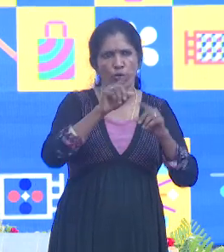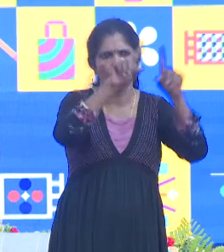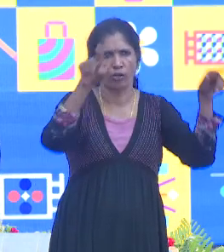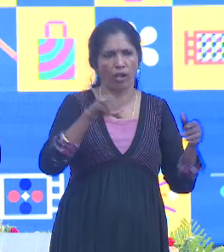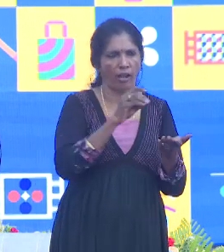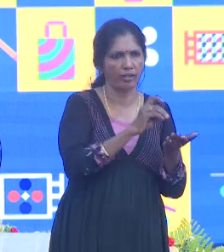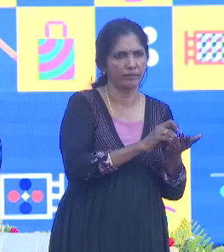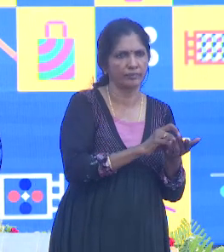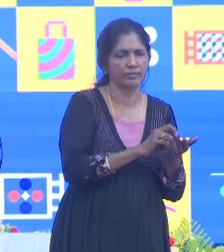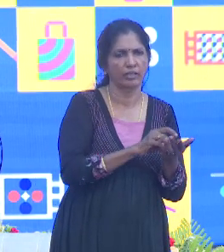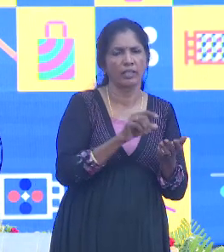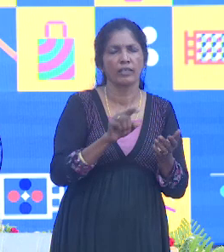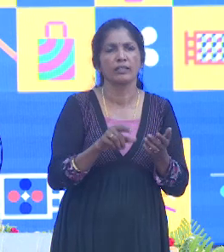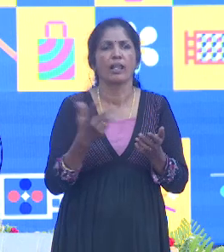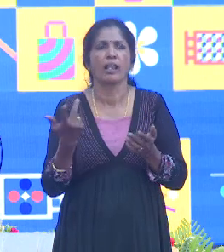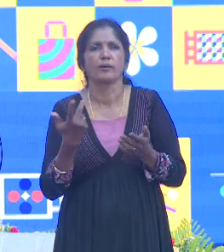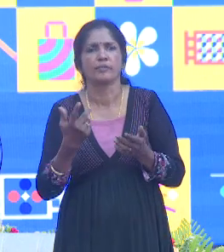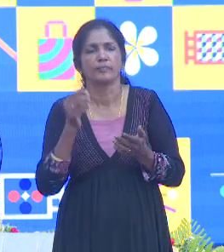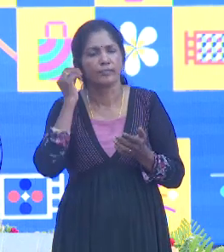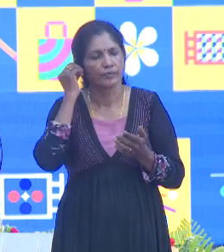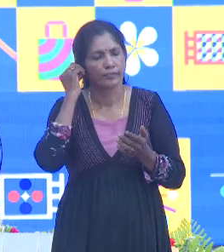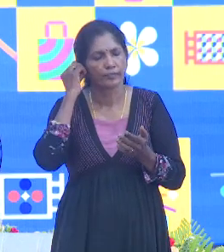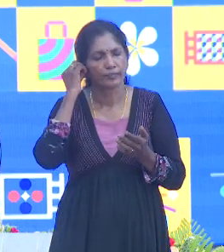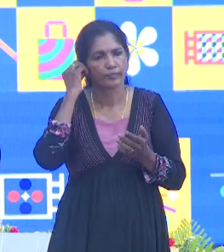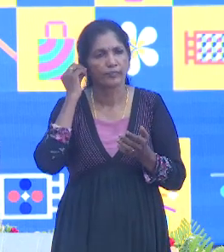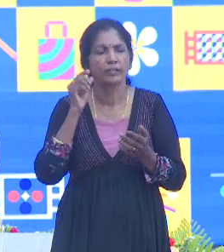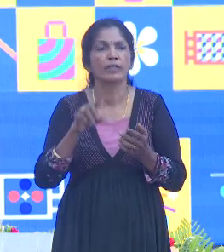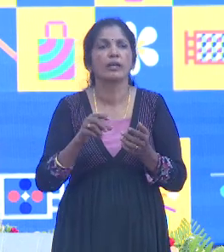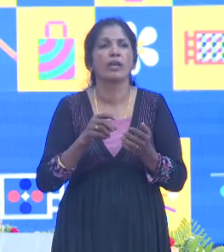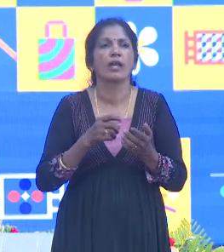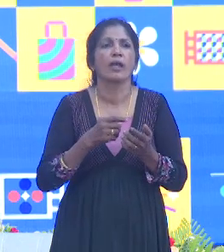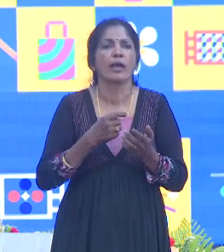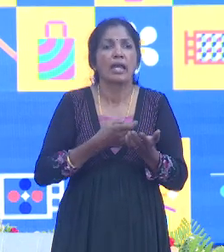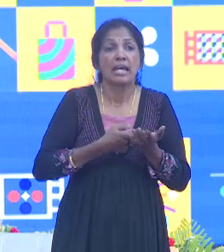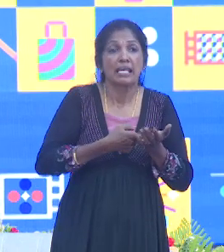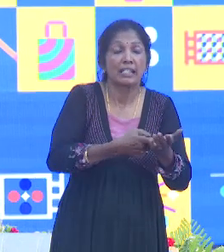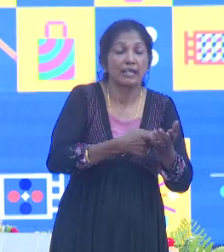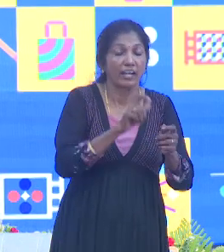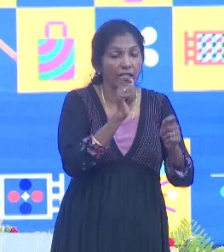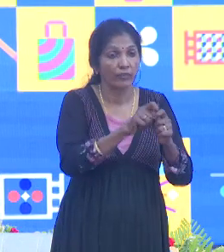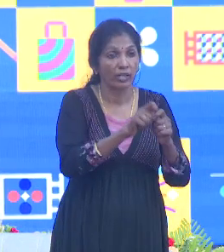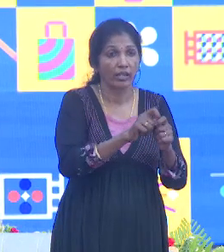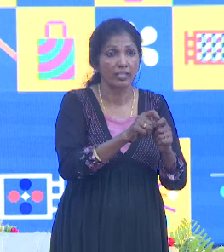ഫ്രാഗ്മെൻ്റ് ചെയ്യപ്പെടുന്നു എന്ന് മാത്രമല്ല, റിട്ടയർ ചെയ്യുന്ന തൊഴിലാളിക്ക് പകരം തൊഴിലാളികളെ അവിടെ നിയമിക്കുന്നില്ല.